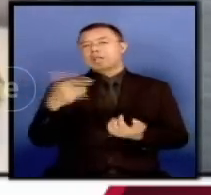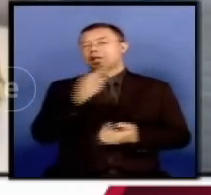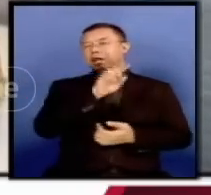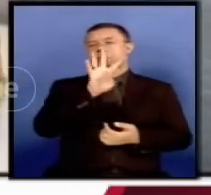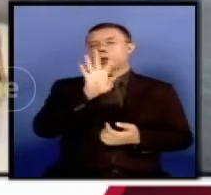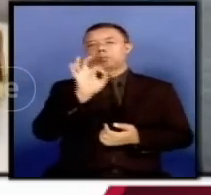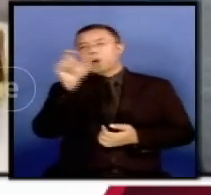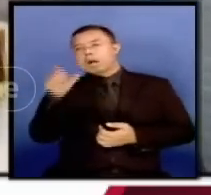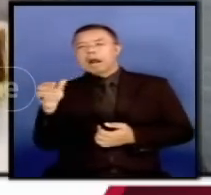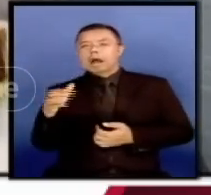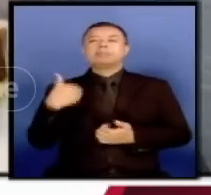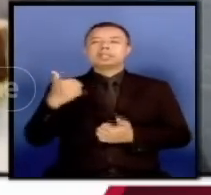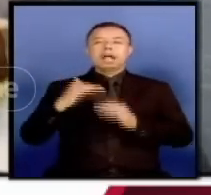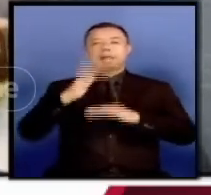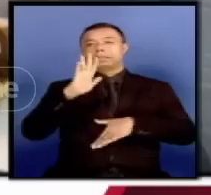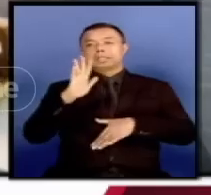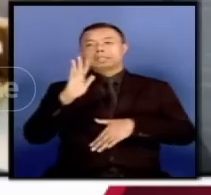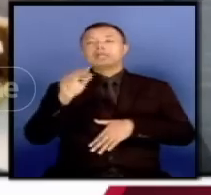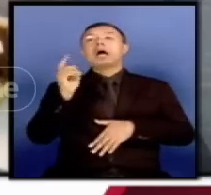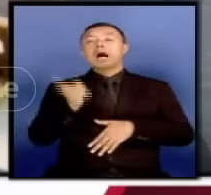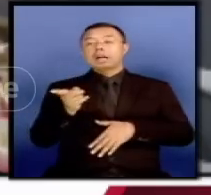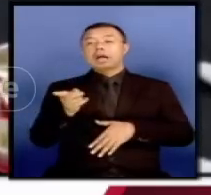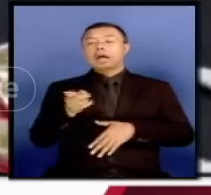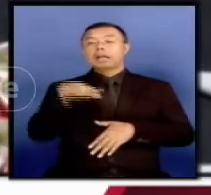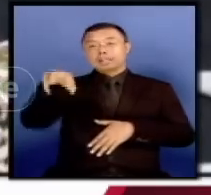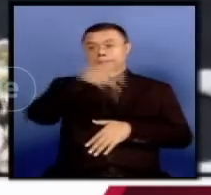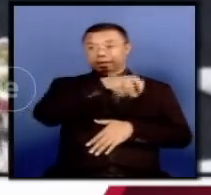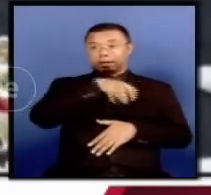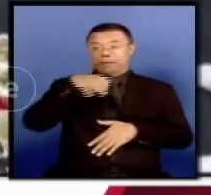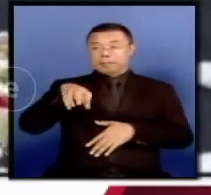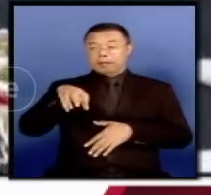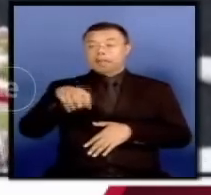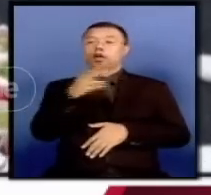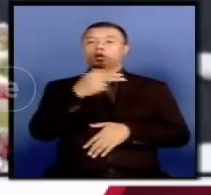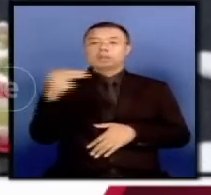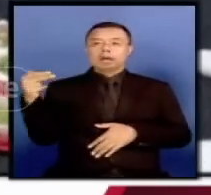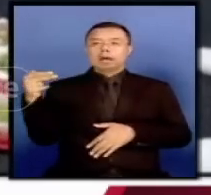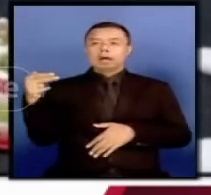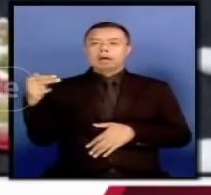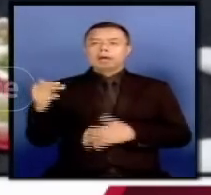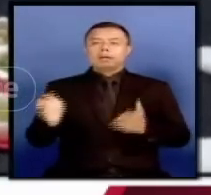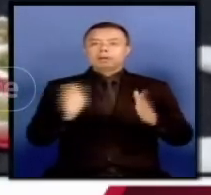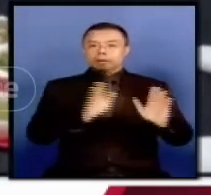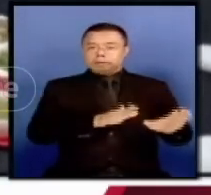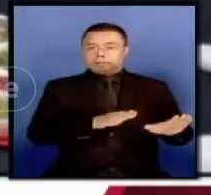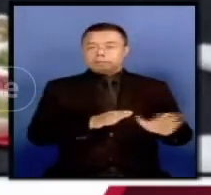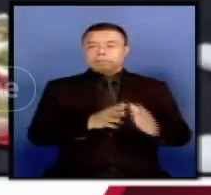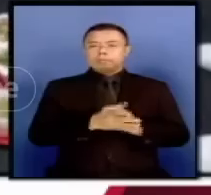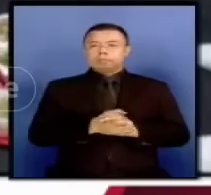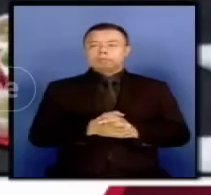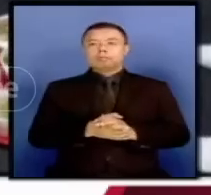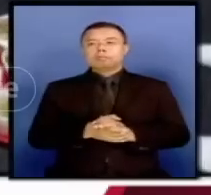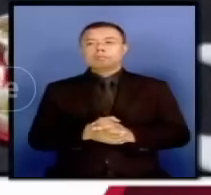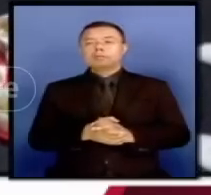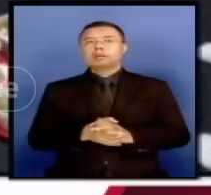140 orang lebih yang ada di booth Pavilion Indonesia. Dan tentu saja